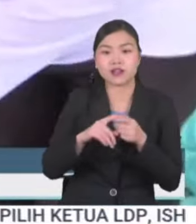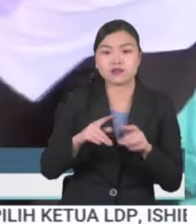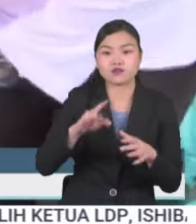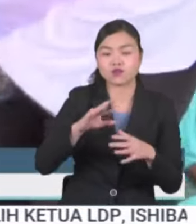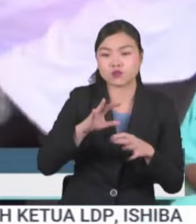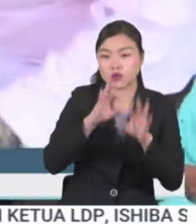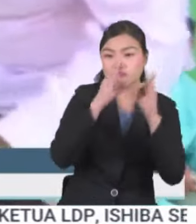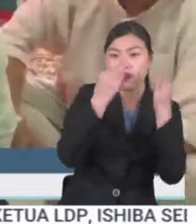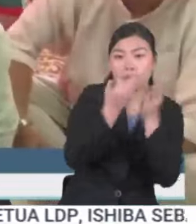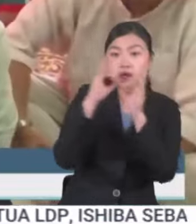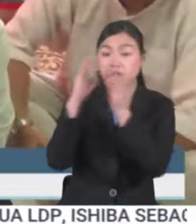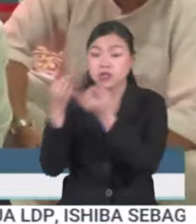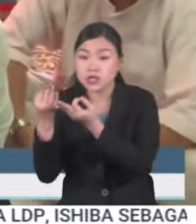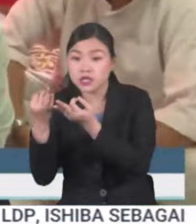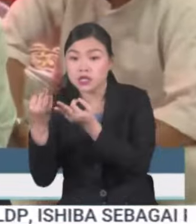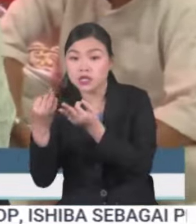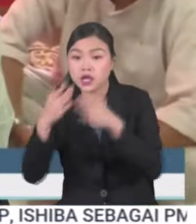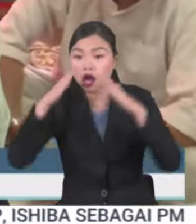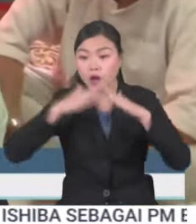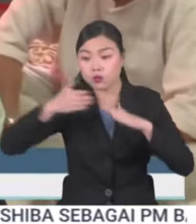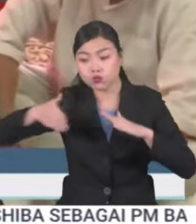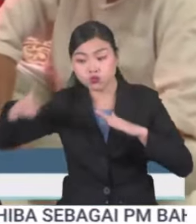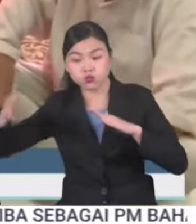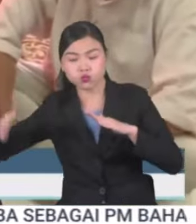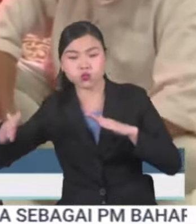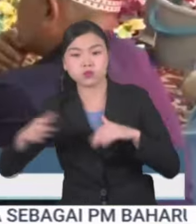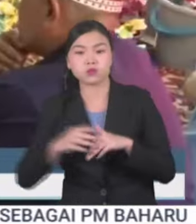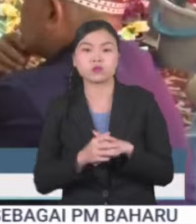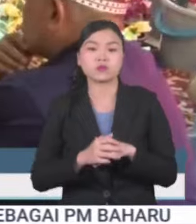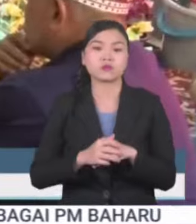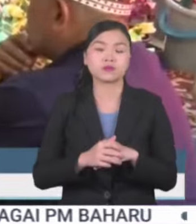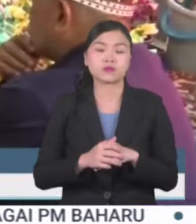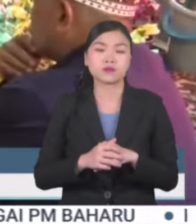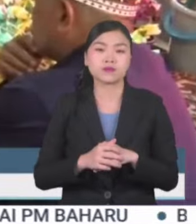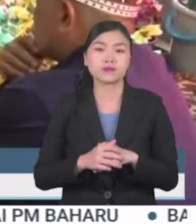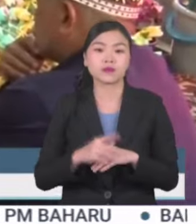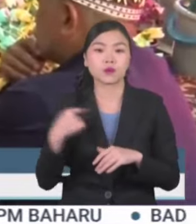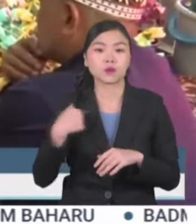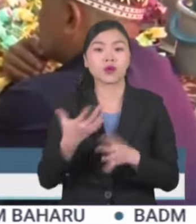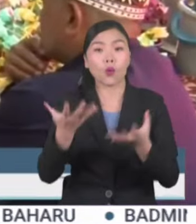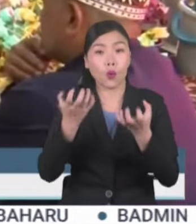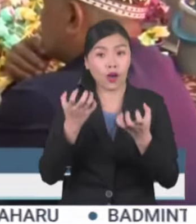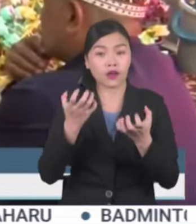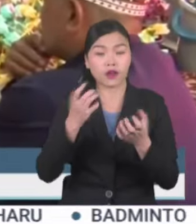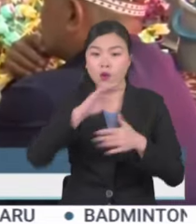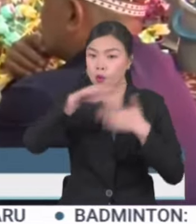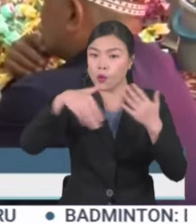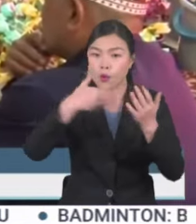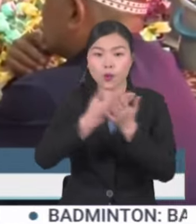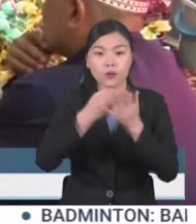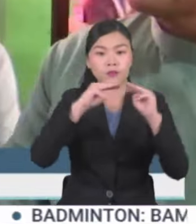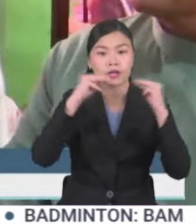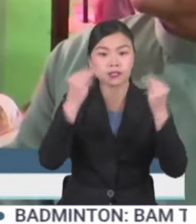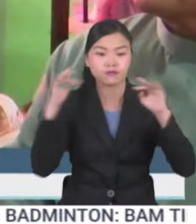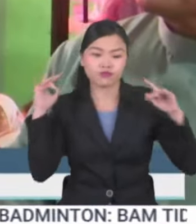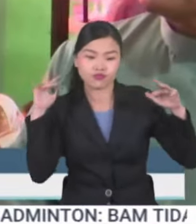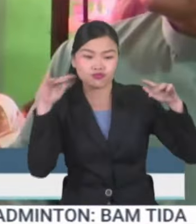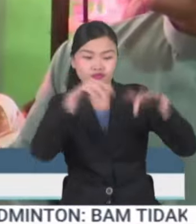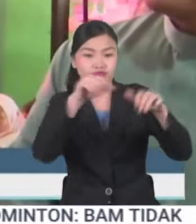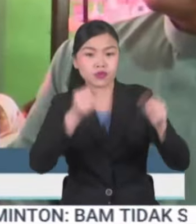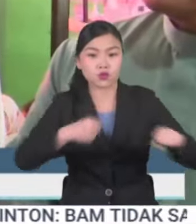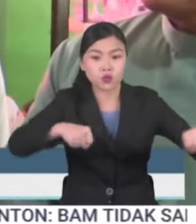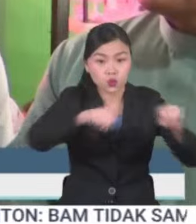terutam jiran-jiran kita akan ikut sunah-sunah nabi itu Alhamdulillah itu yang kita sanjungi kepada semua masjid-masjid diendakan surau-surau yang